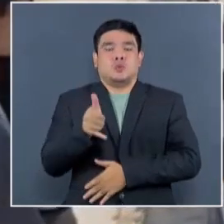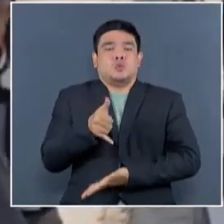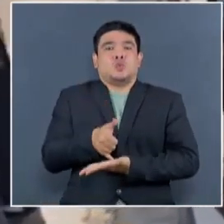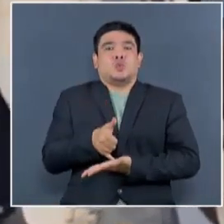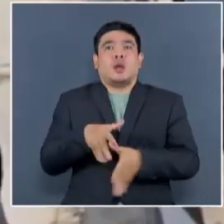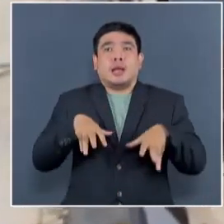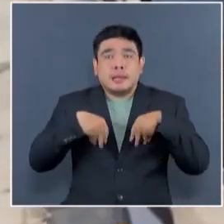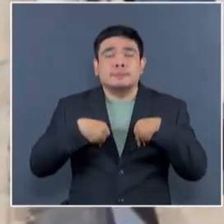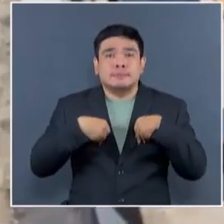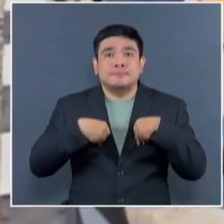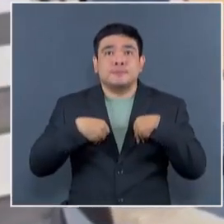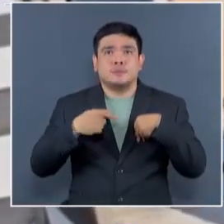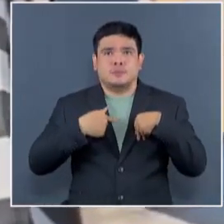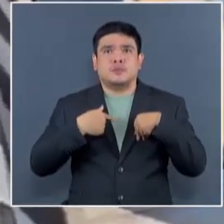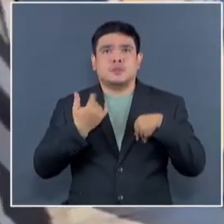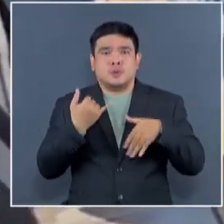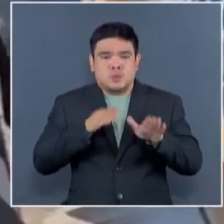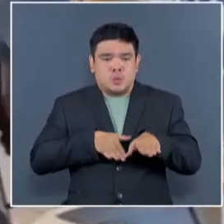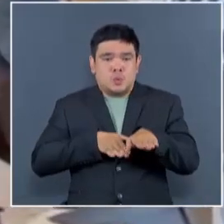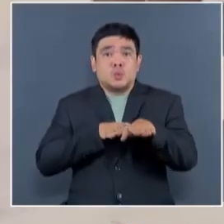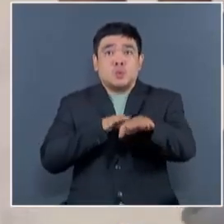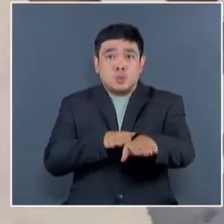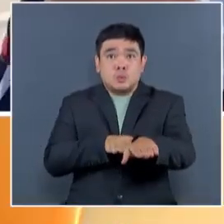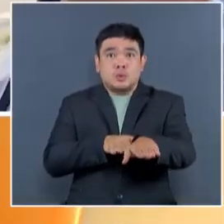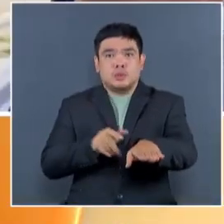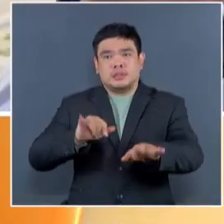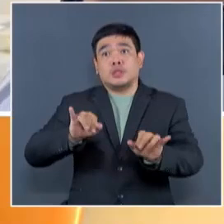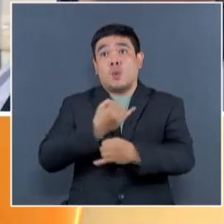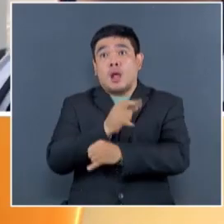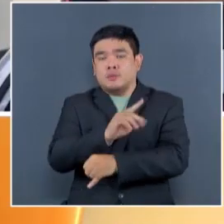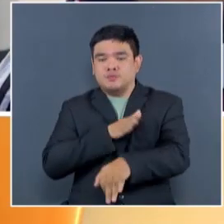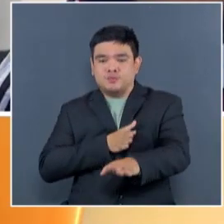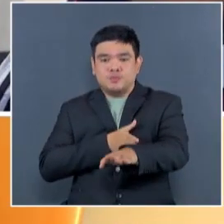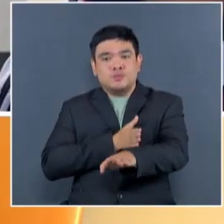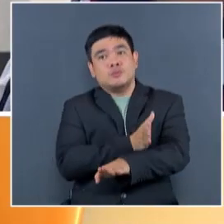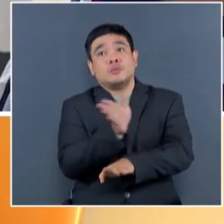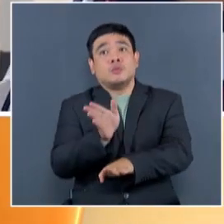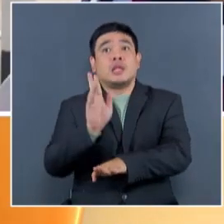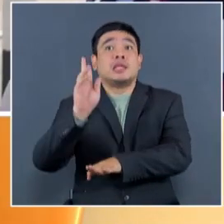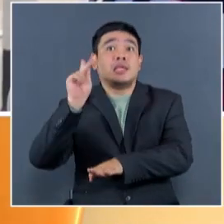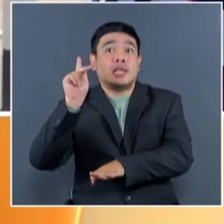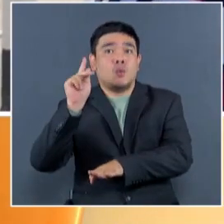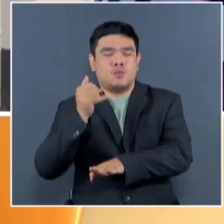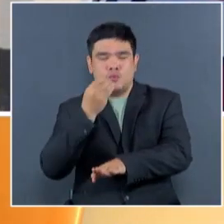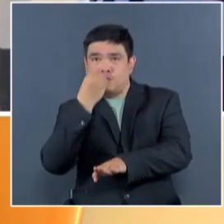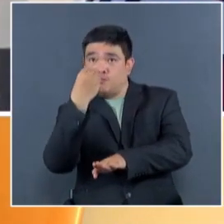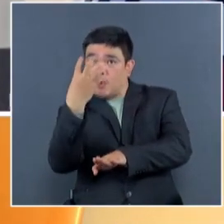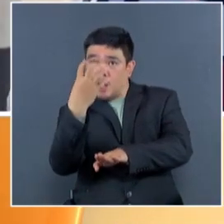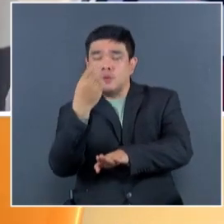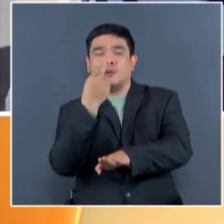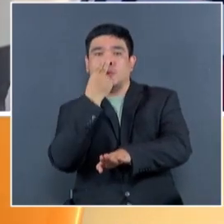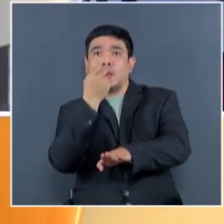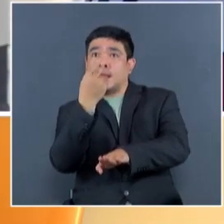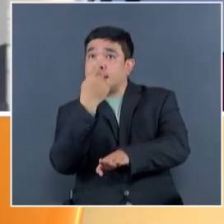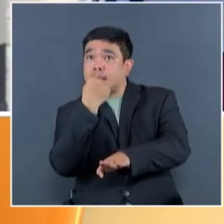รอมอบตัวกับตำรวจเลยบอกว่าตัวเองเนี่ยขับมาตามถนนและจุดเนี้ยมันเป็นจังหวะที่เป็นทางตรงไฟเขียวตัวเองเนี่ยนะฮะเอ่อตรงเยมันเป็นช่วง